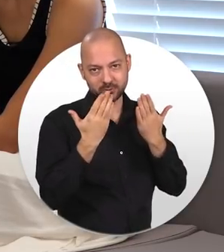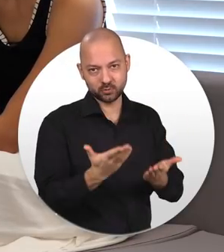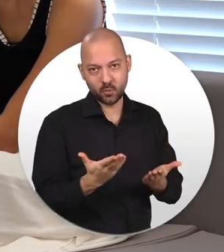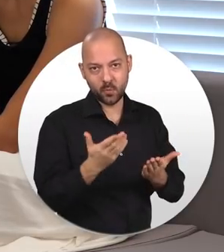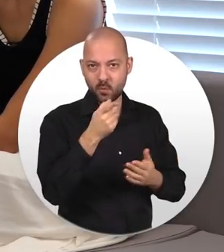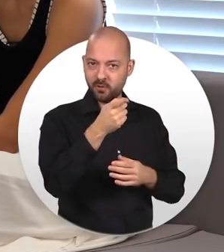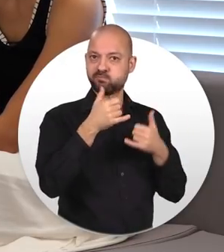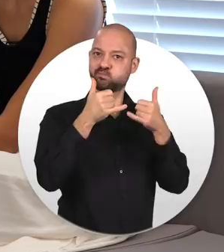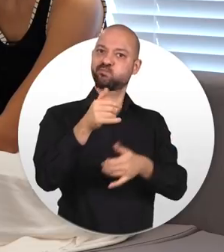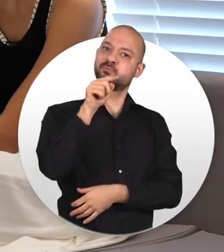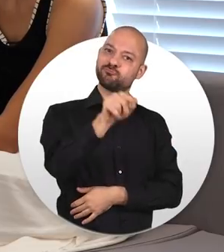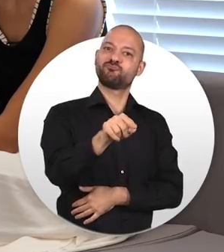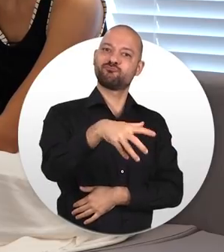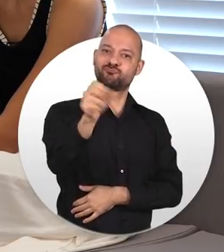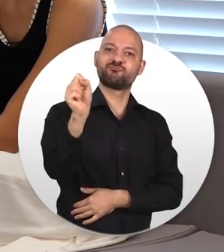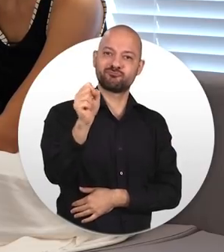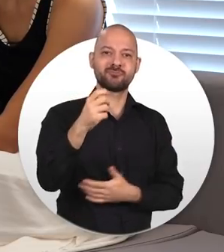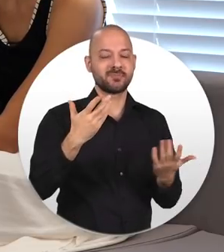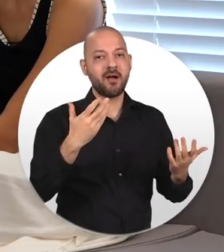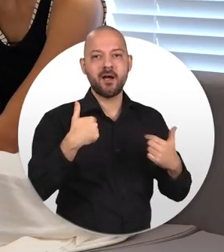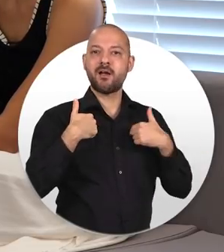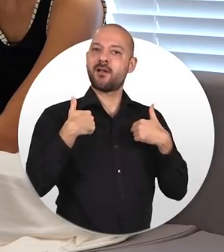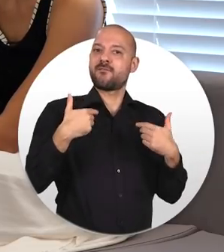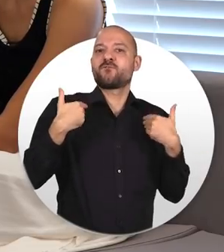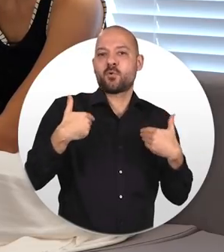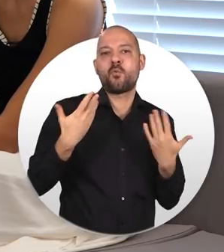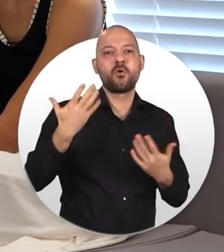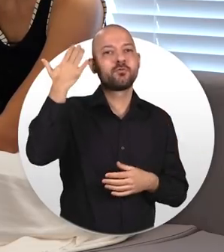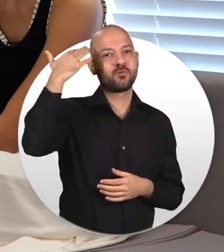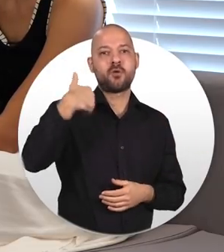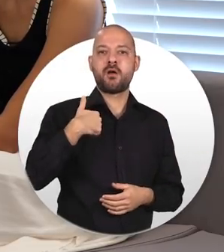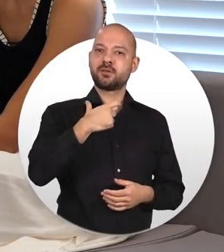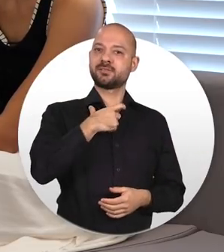gehen. Aber ich fühle mich froh, wie ich